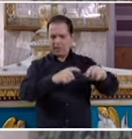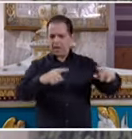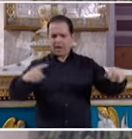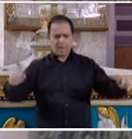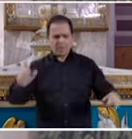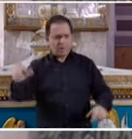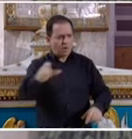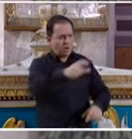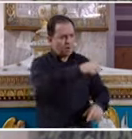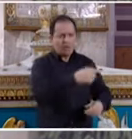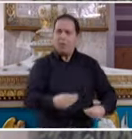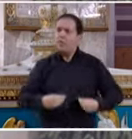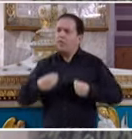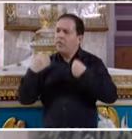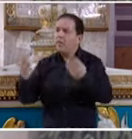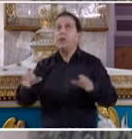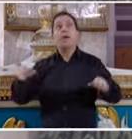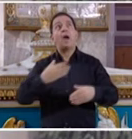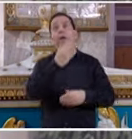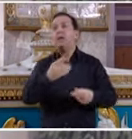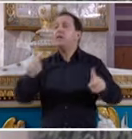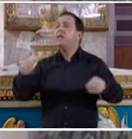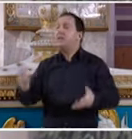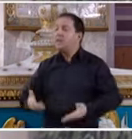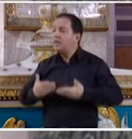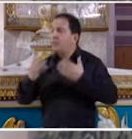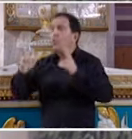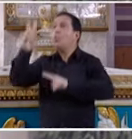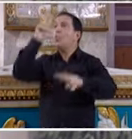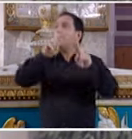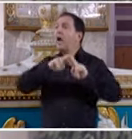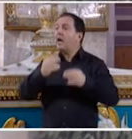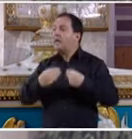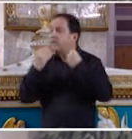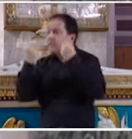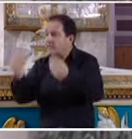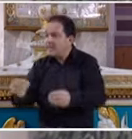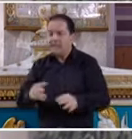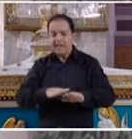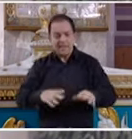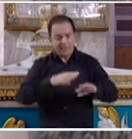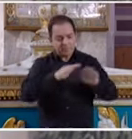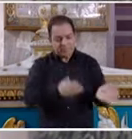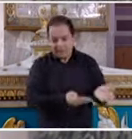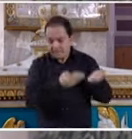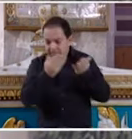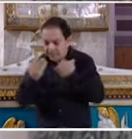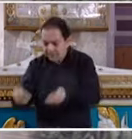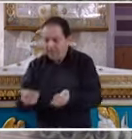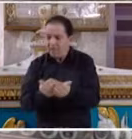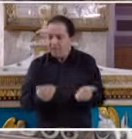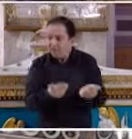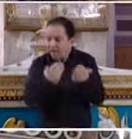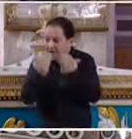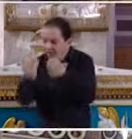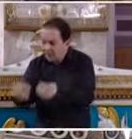σοι προσφέρει, οι άγγελοι των ύμνων, οι ουρανοί των αστέρα, η γη των σπήλαιων, η έρημος την φάτνη, τα ύδατα